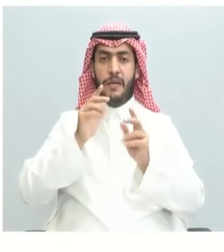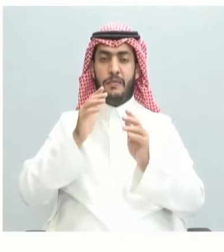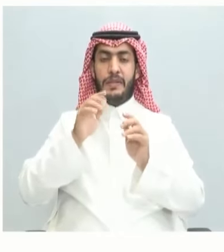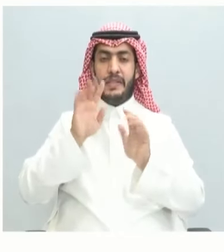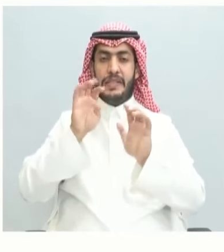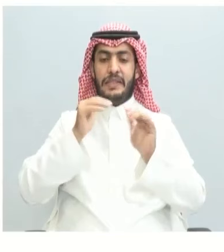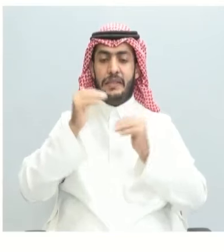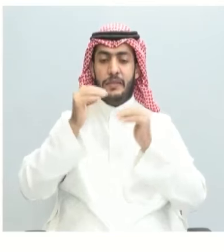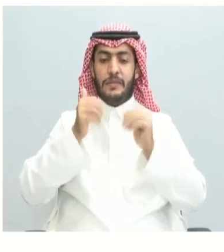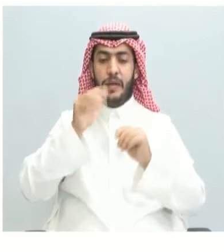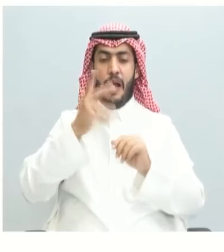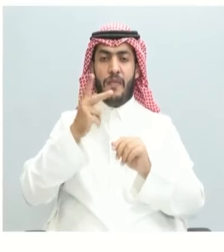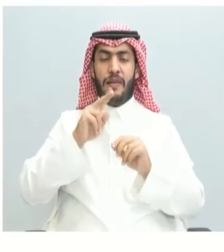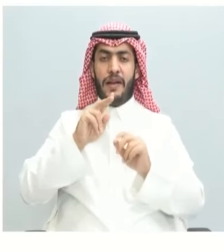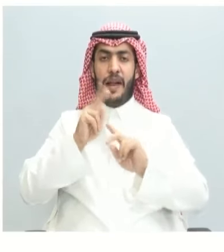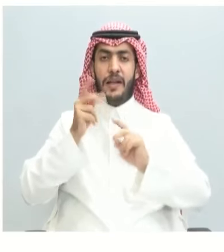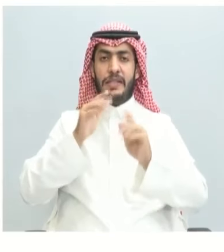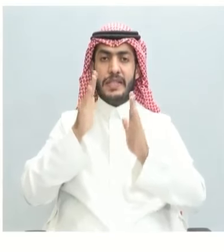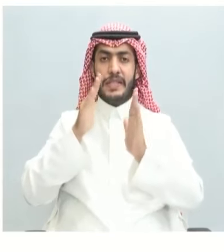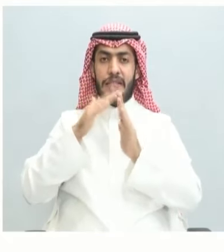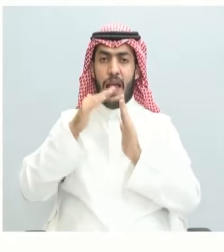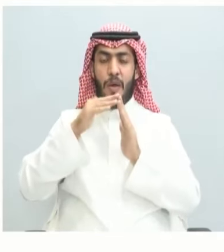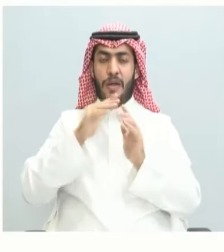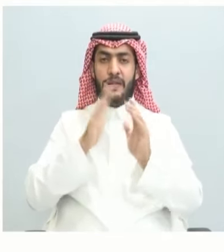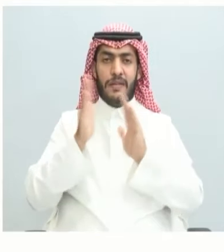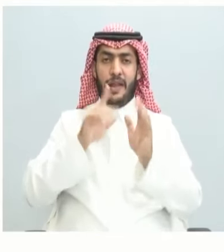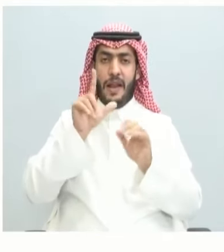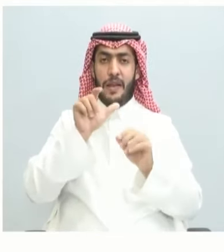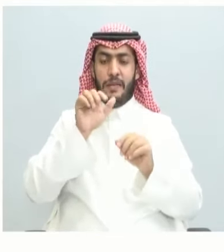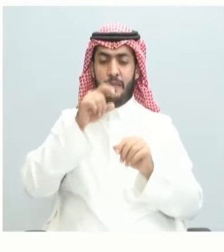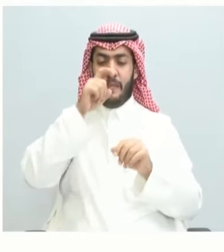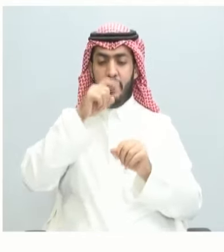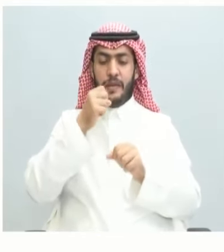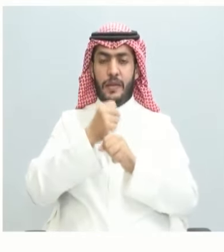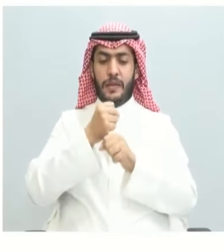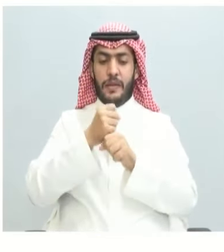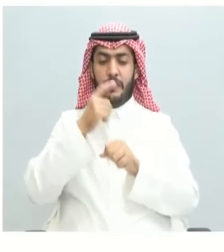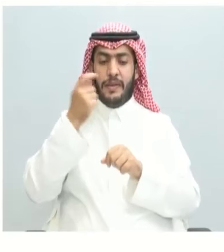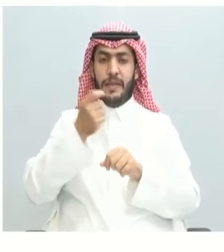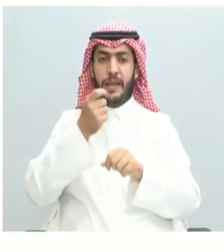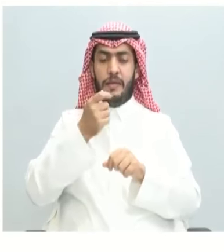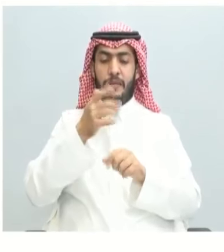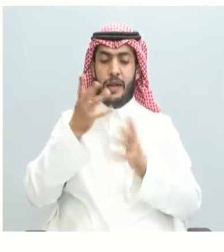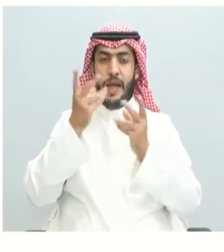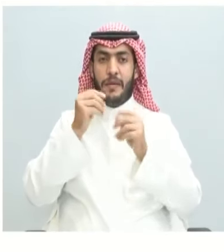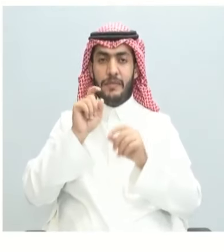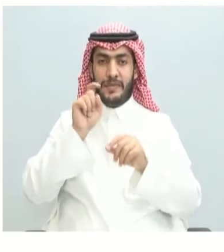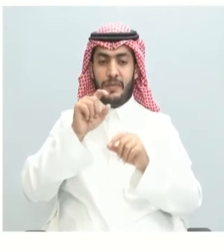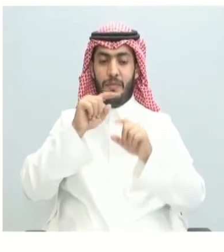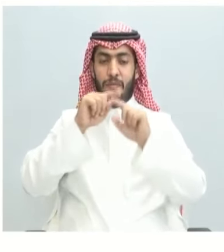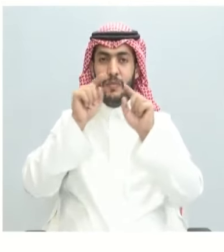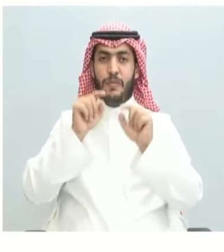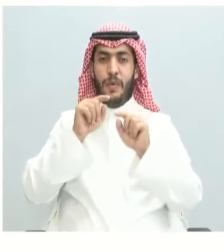الزاويه كيف نغير قيمه الزاويه في هذه اللبنه ما علينا الا فقط ان نقوم بكتابه الرقم في المربع